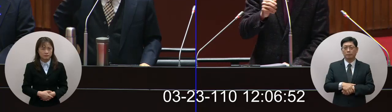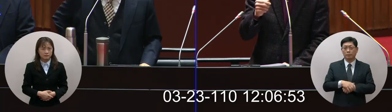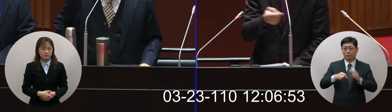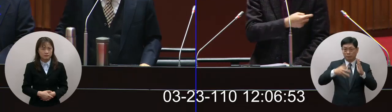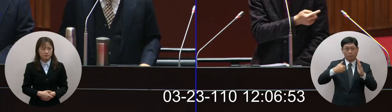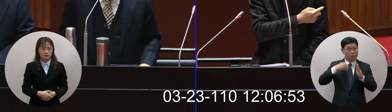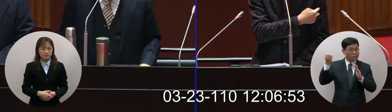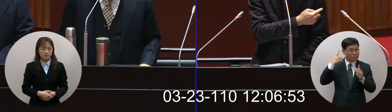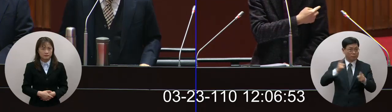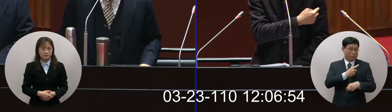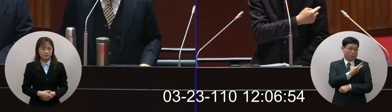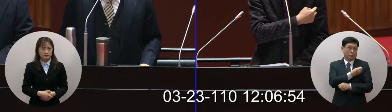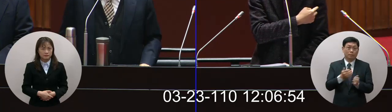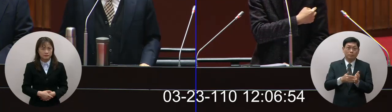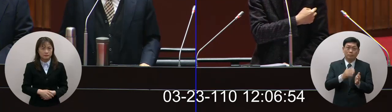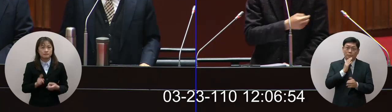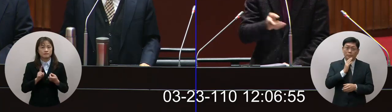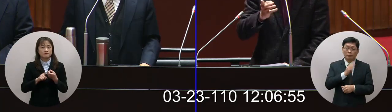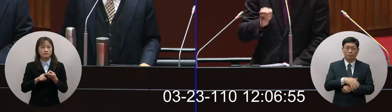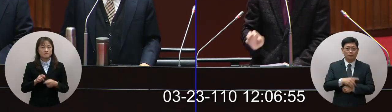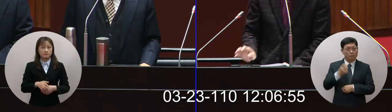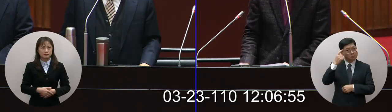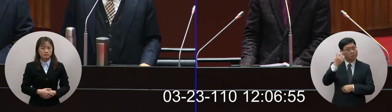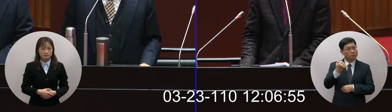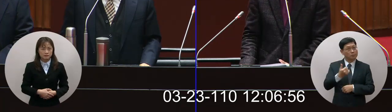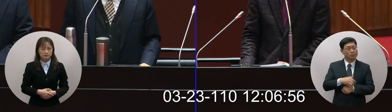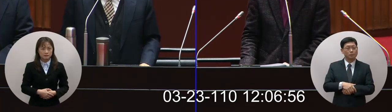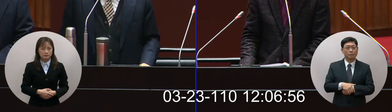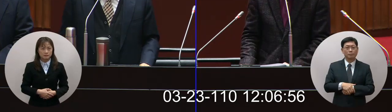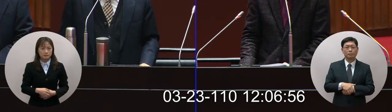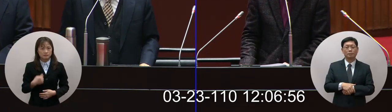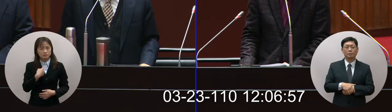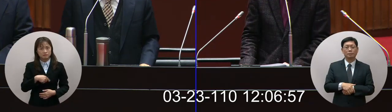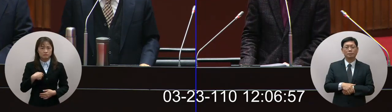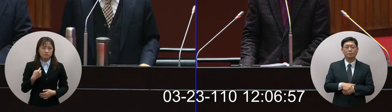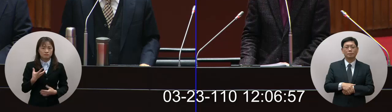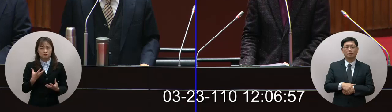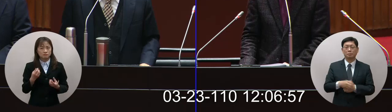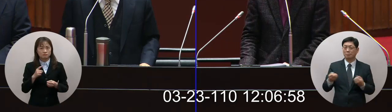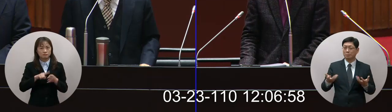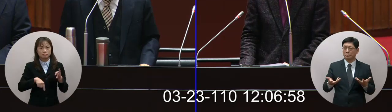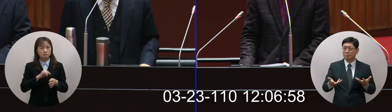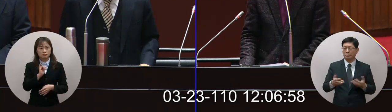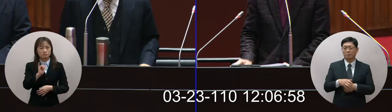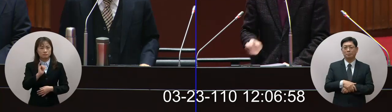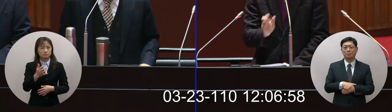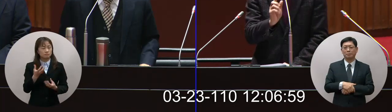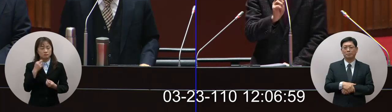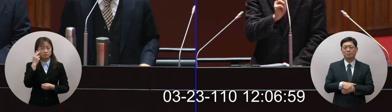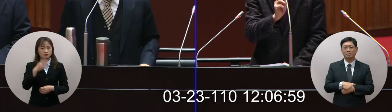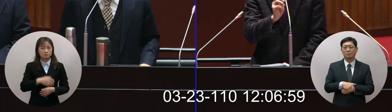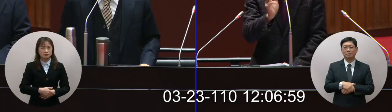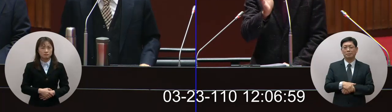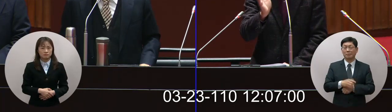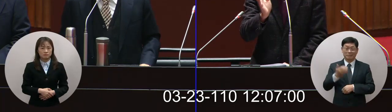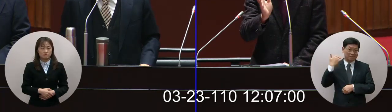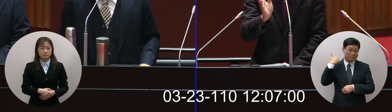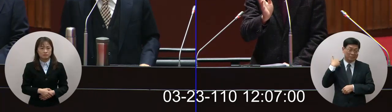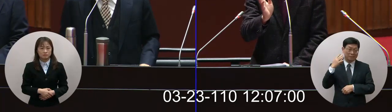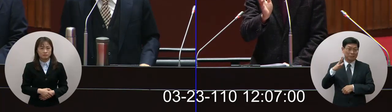院长，听说您打那个疫苗了？ 对。 啊，感觉怎么样？ 感觉没事。 没事。 没感觉。 他那个以